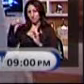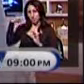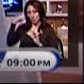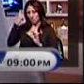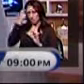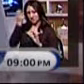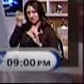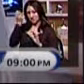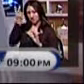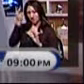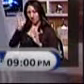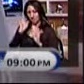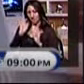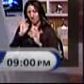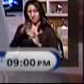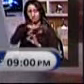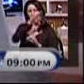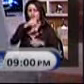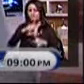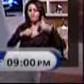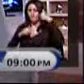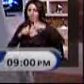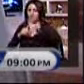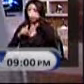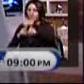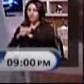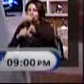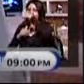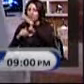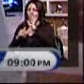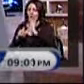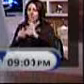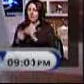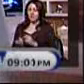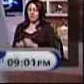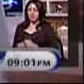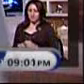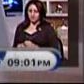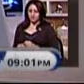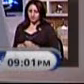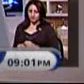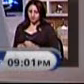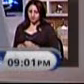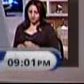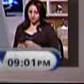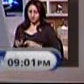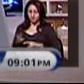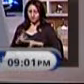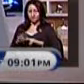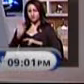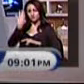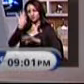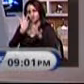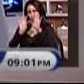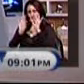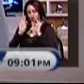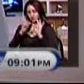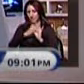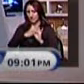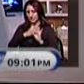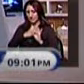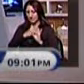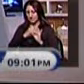يعبر عنه هؤلاء الفنانون الكبار. ودلوقتي بقت في الترشيحات اللي رشحها، يعني مثلا ورشح مجموعة من اسماء